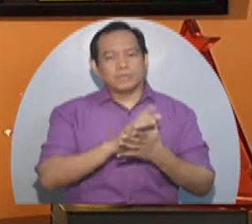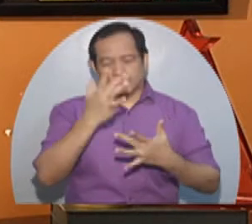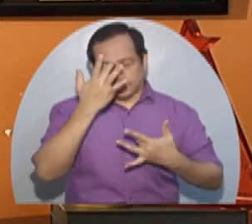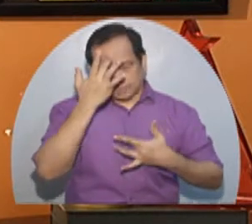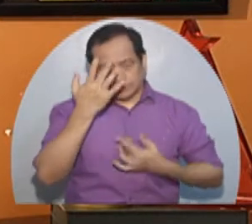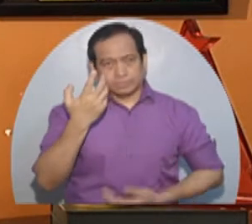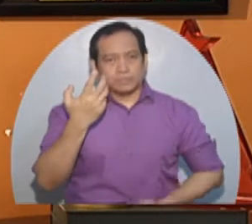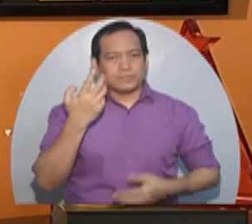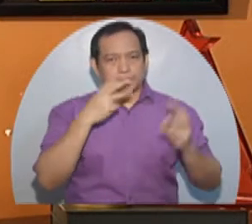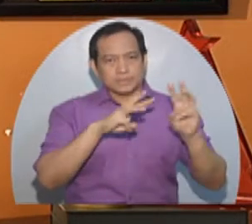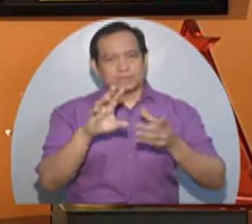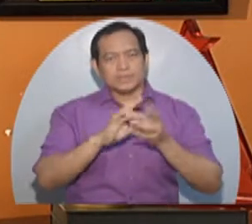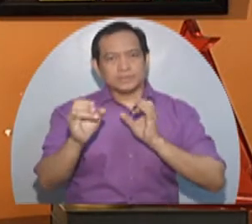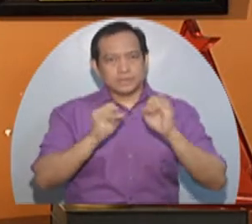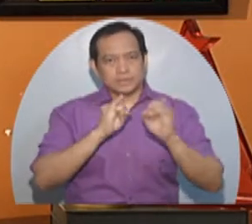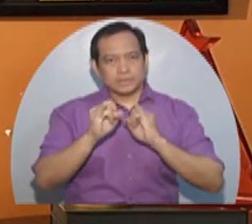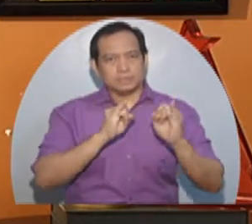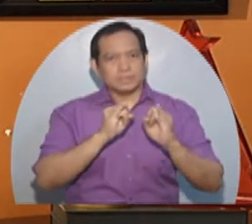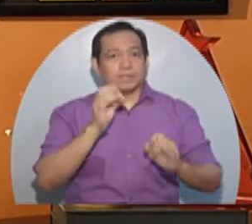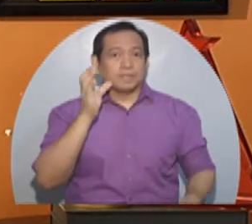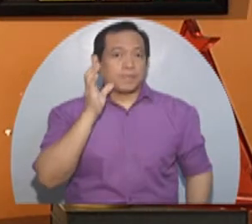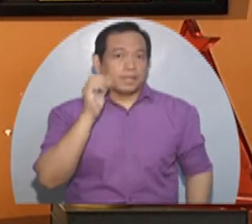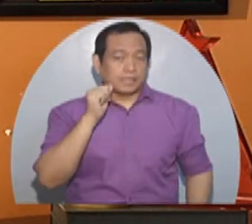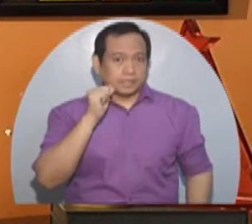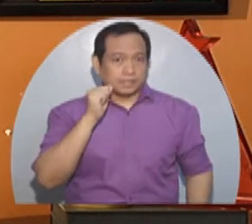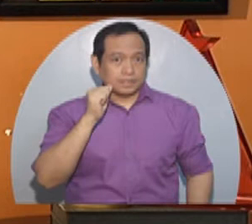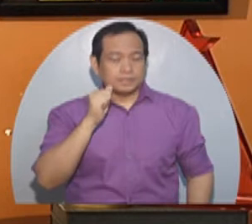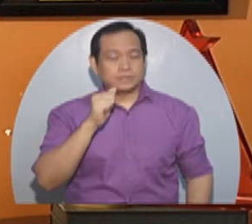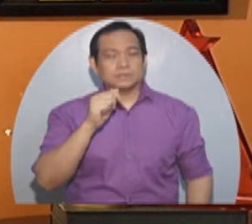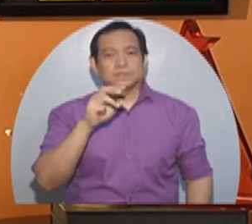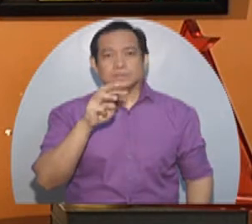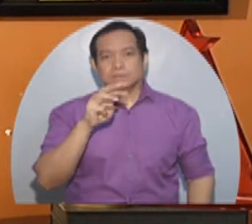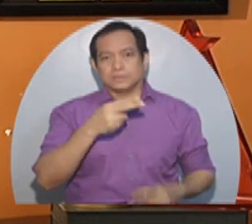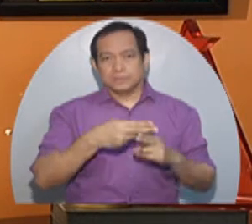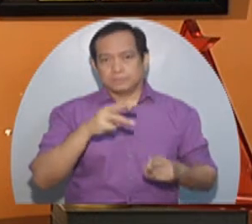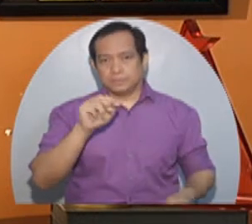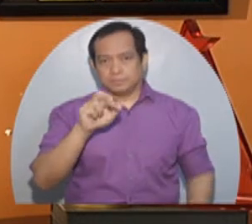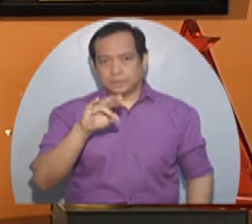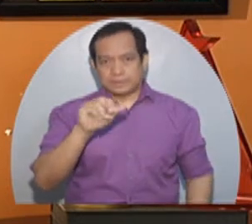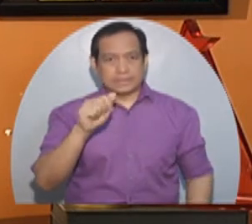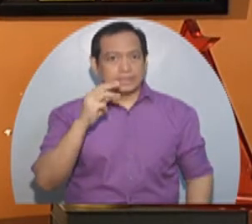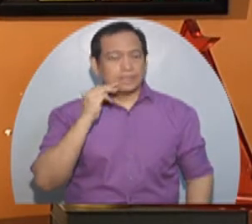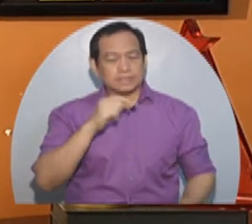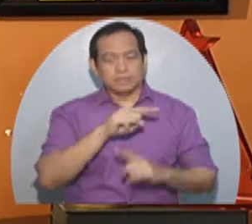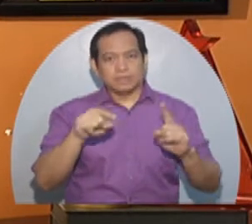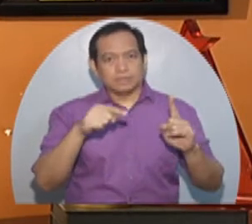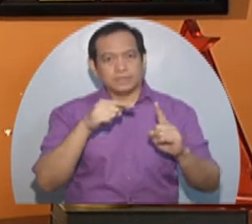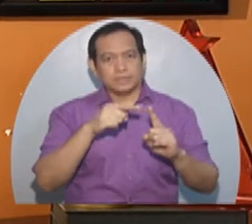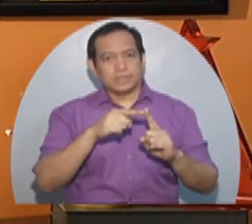Maria. Panoorin natin ang pakikipanayam ni Connie Angeles kay Maria nang siya